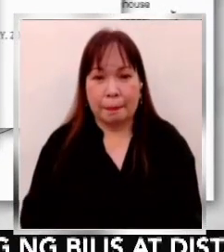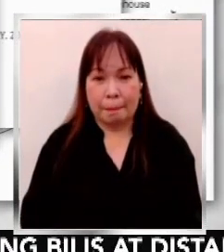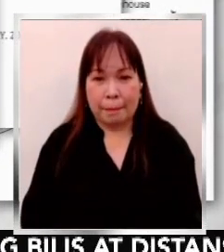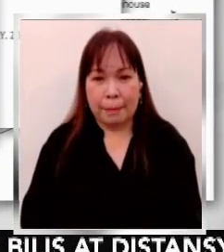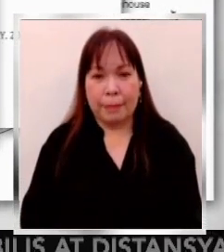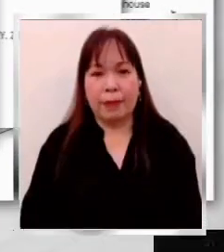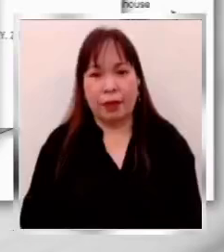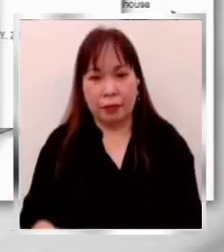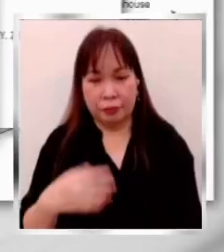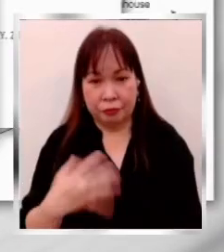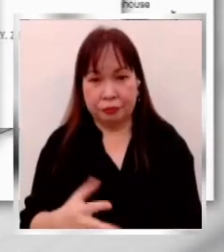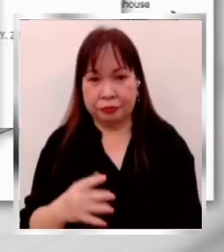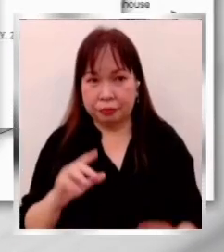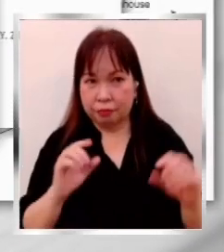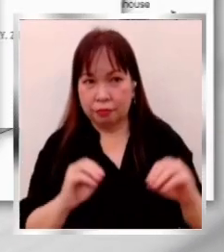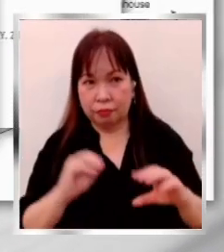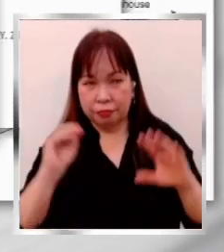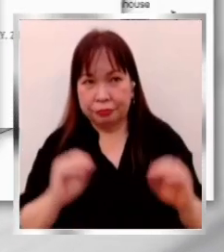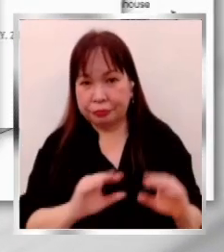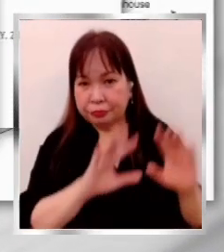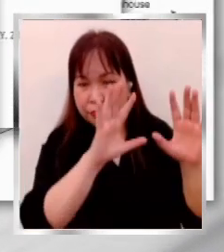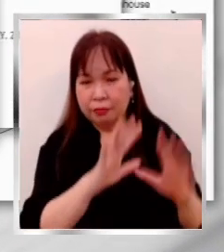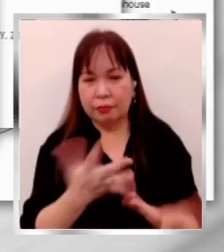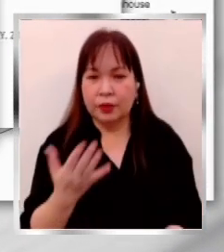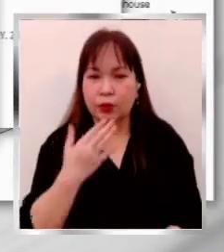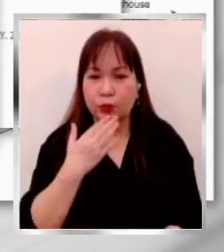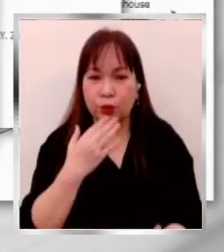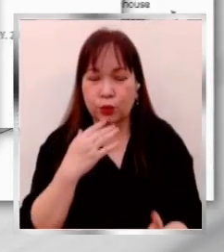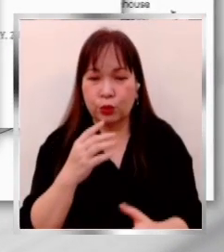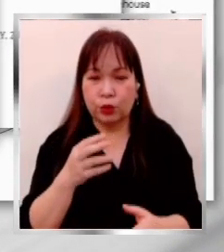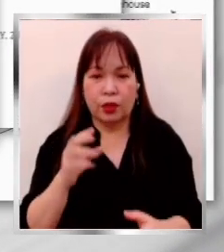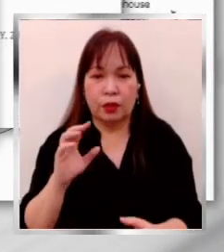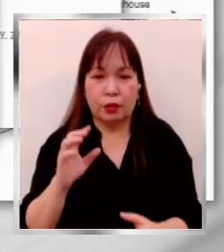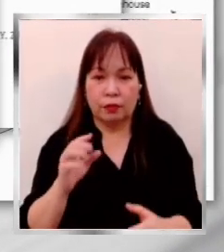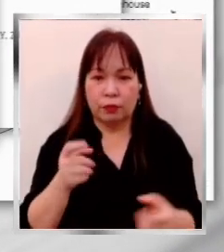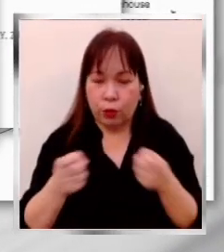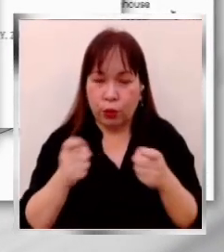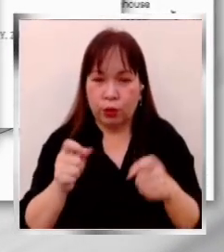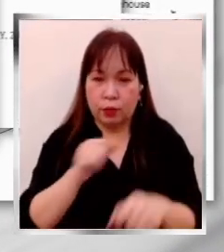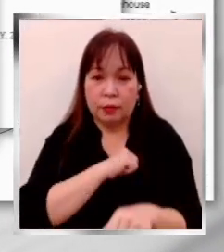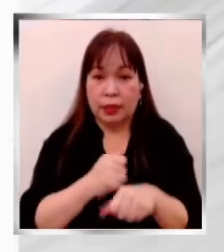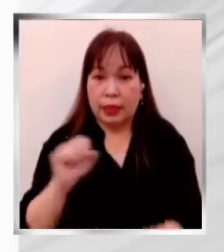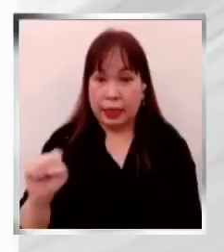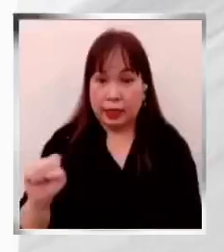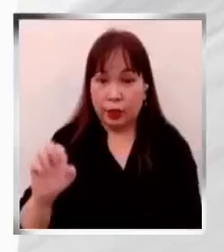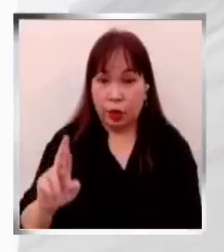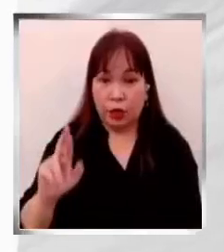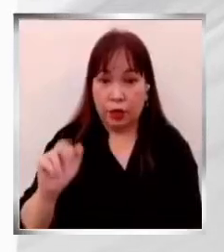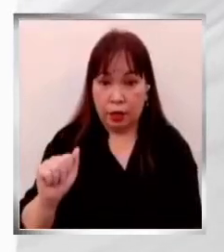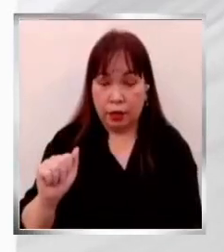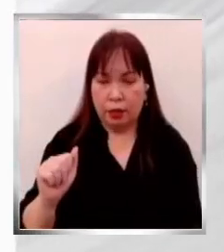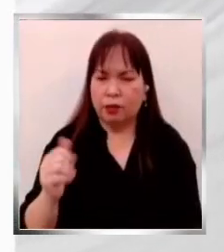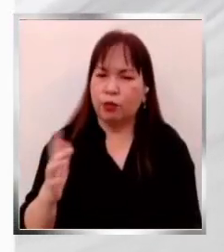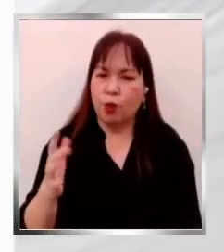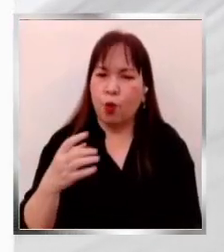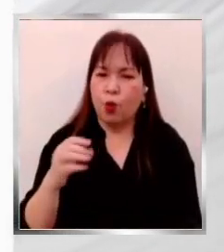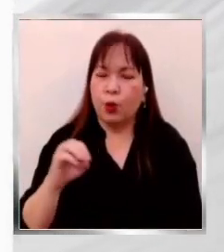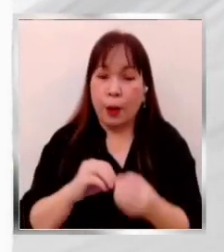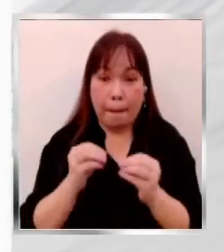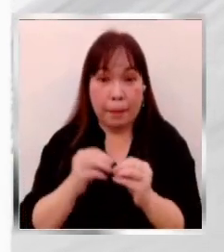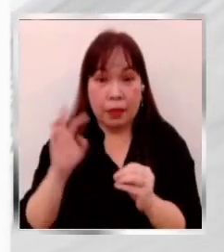Naka-upload sa website ng Sugar Regulatory Administration o SRA ang Sugar Order No. 6 na nag-oautoriza ng pag-aangkat